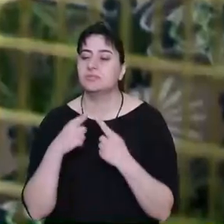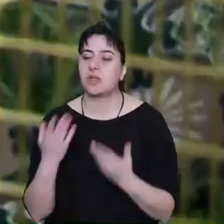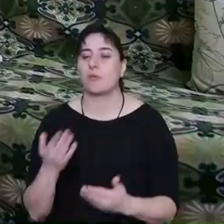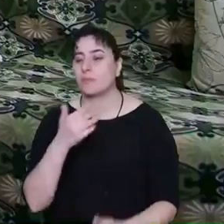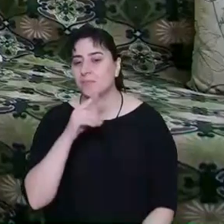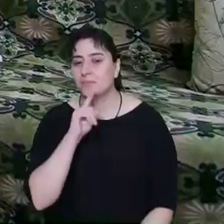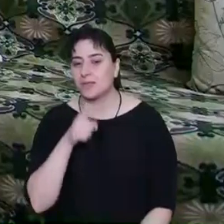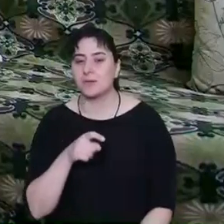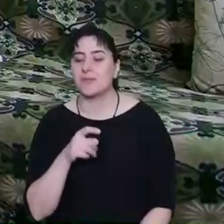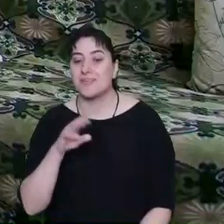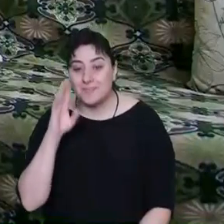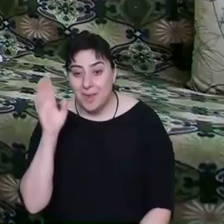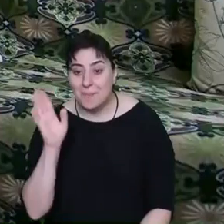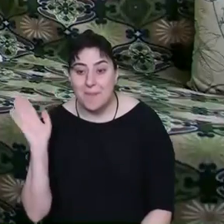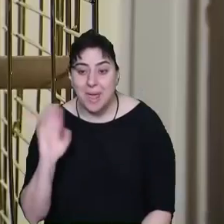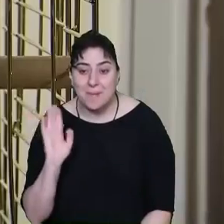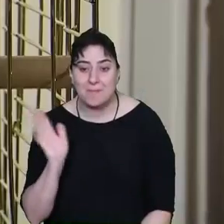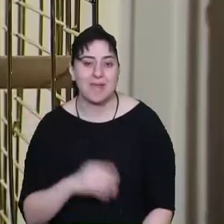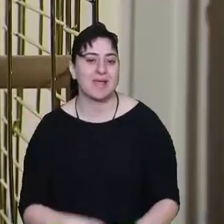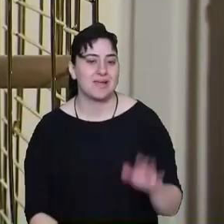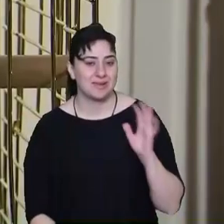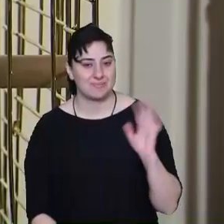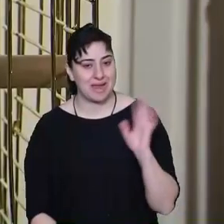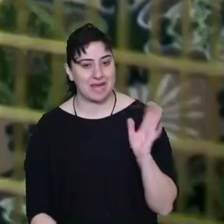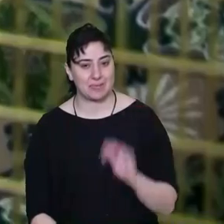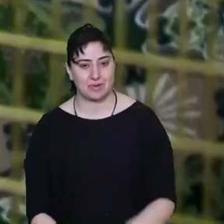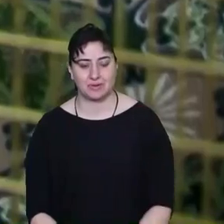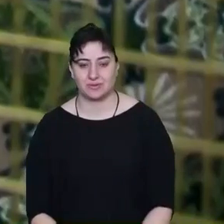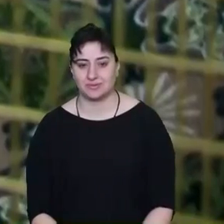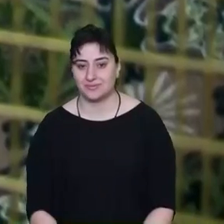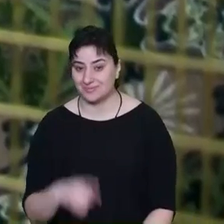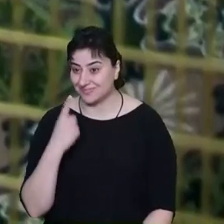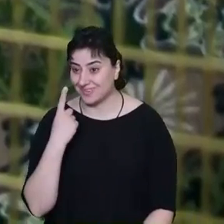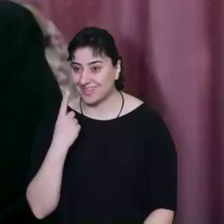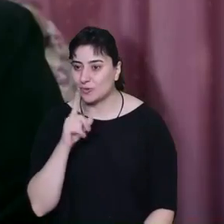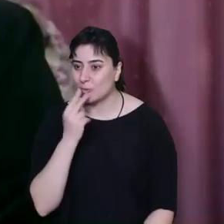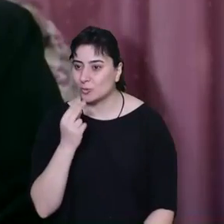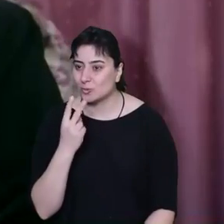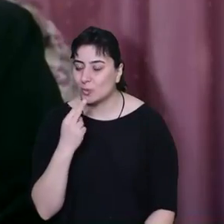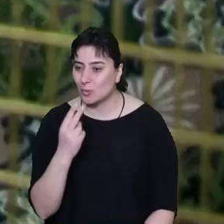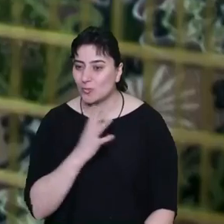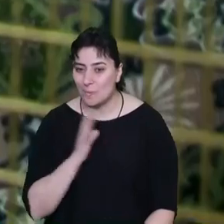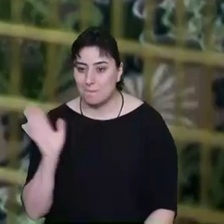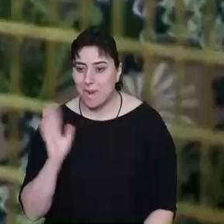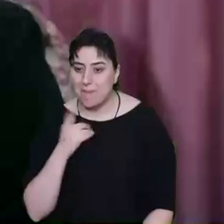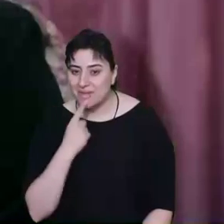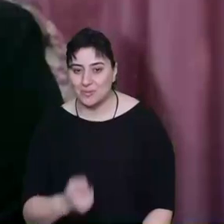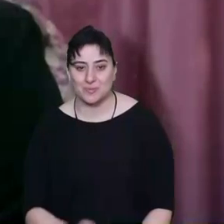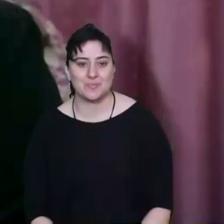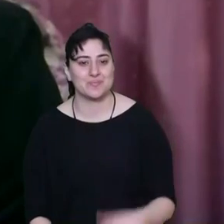dayıcığım. Merhaba, merhaba. Merhaba. Aa, dayı bu konuşuyor. Merhaba, merhaba